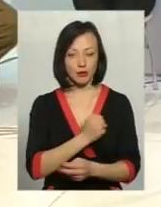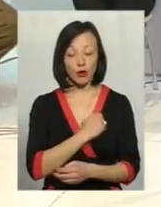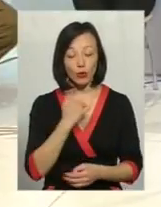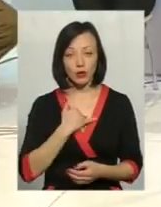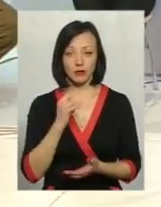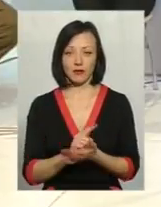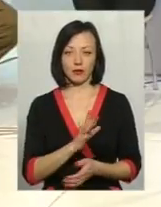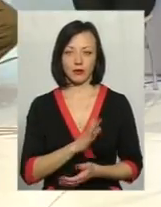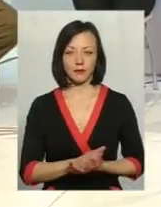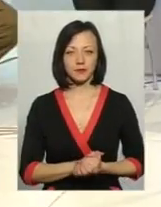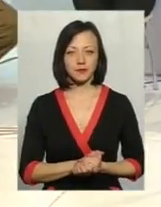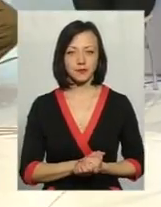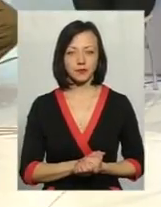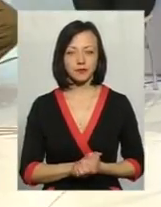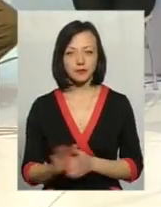повинно. Скажіть, будь ласка, крім,